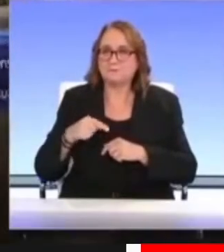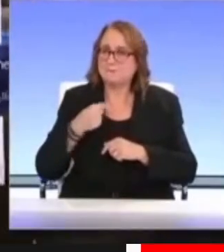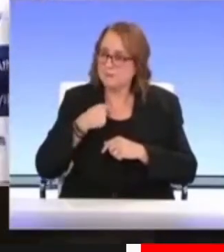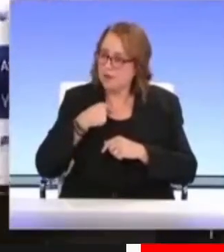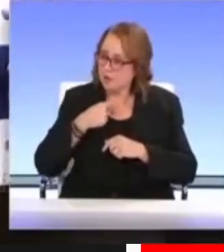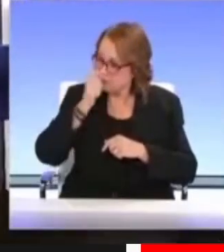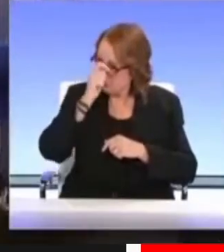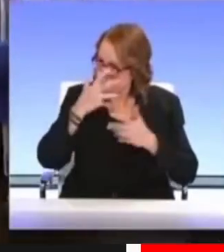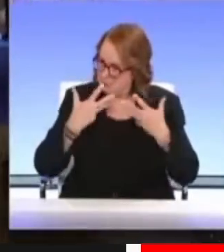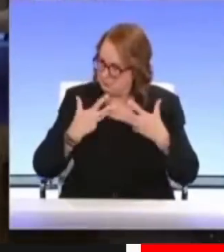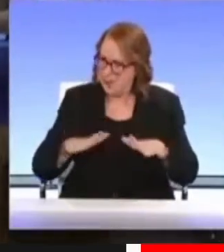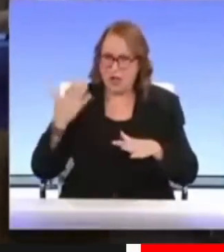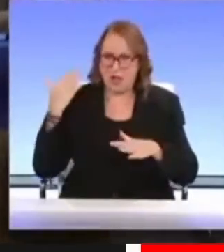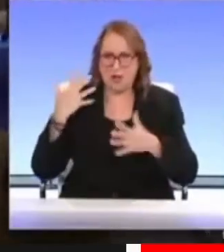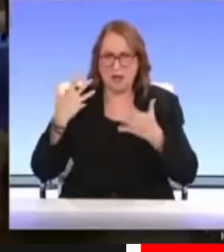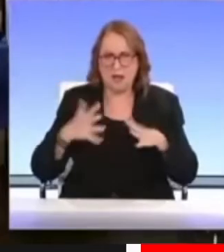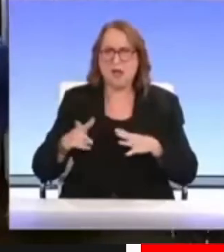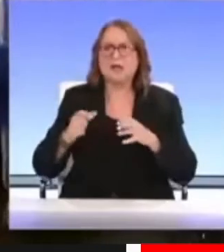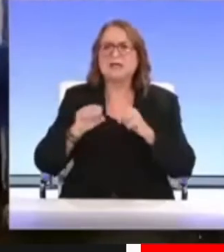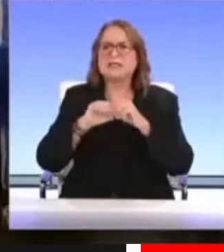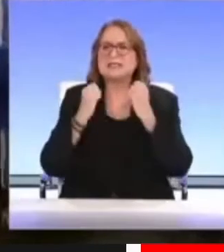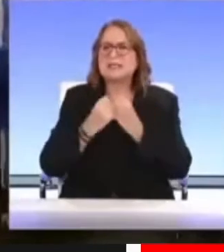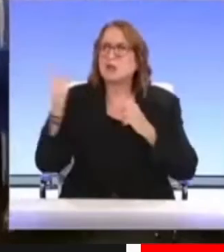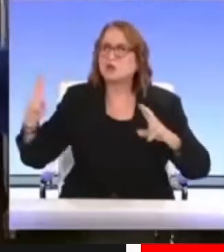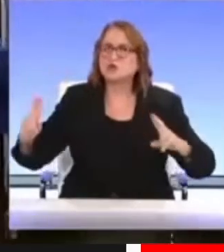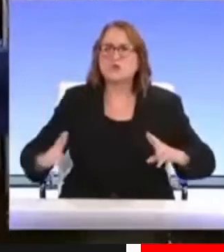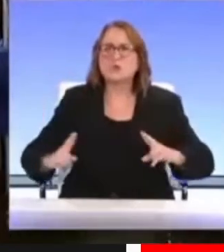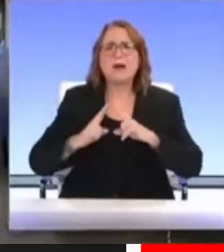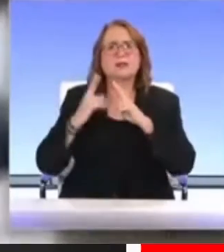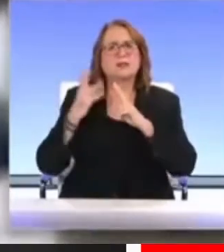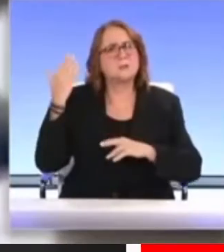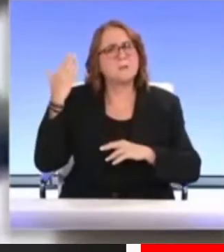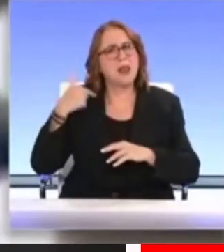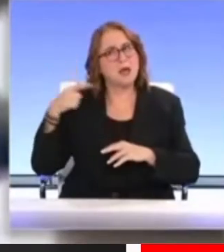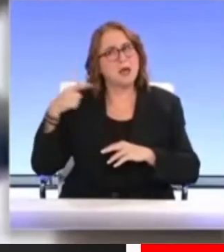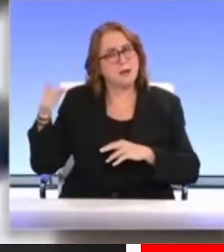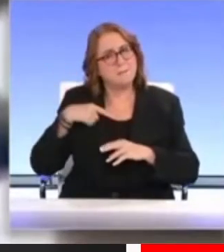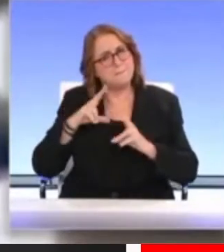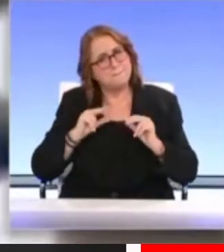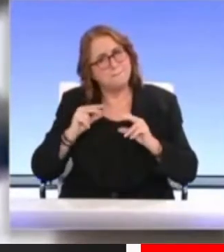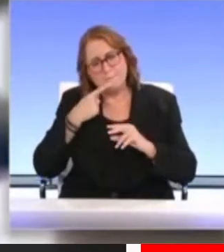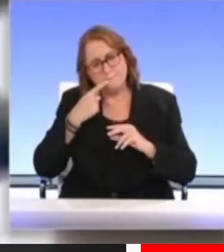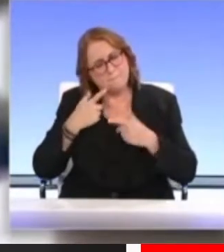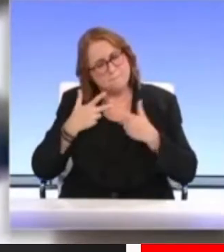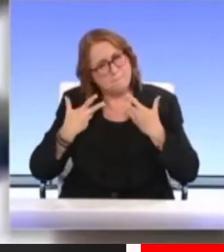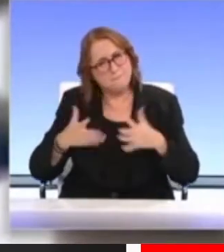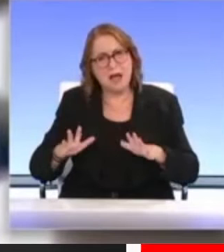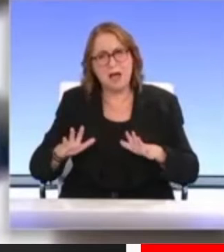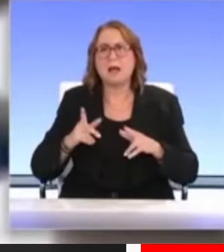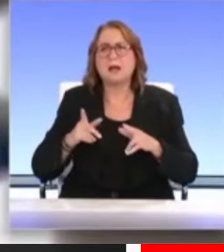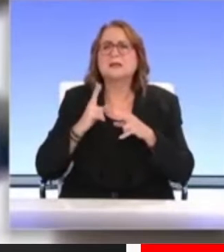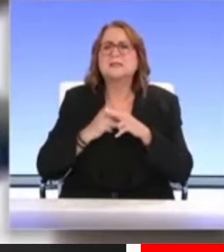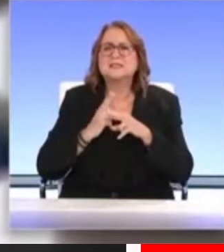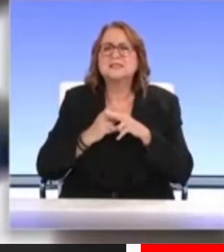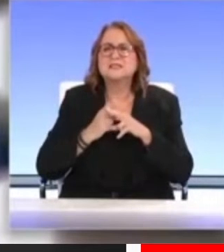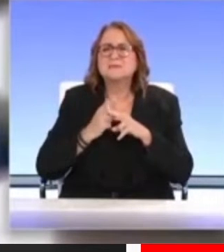παραδεχτεί και το είχα πει στην Σύνοδο των Παρισίων στο παρελθόν. Στη συνέχεια, συζητήσαμε για την σπουδαιότητα μιας